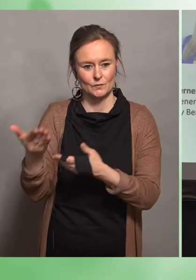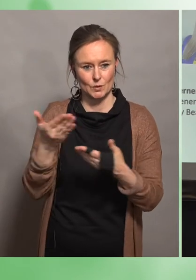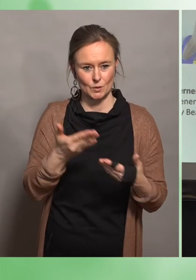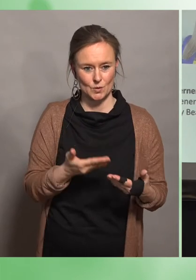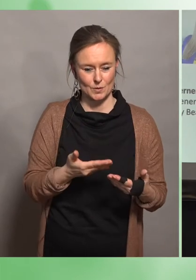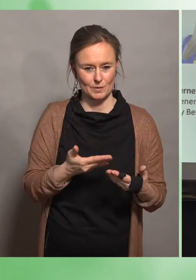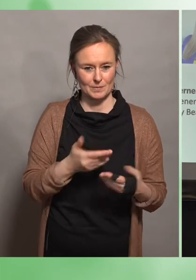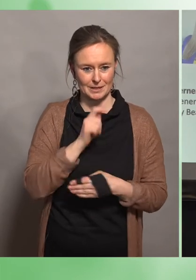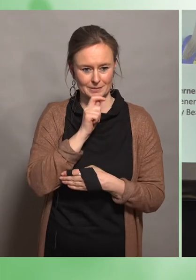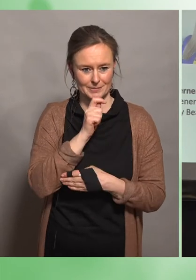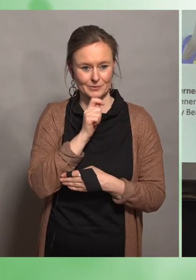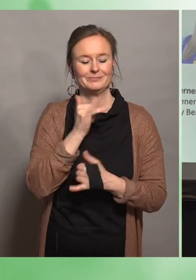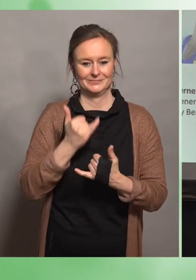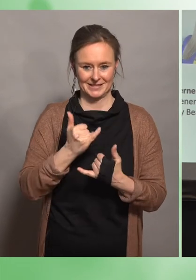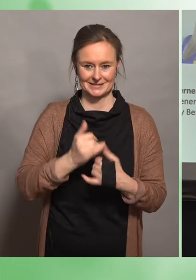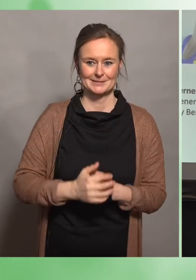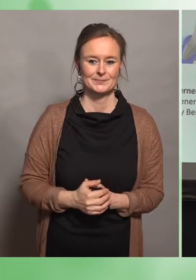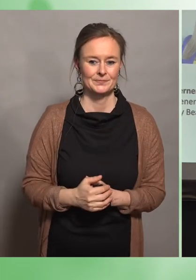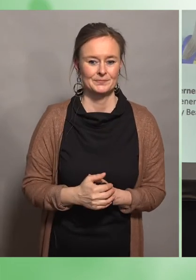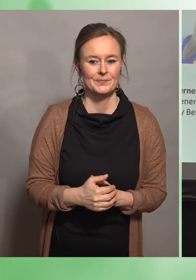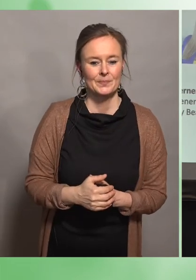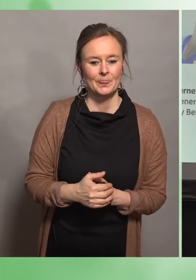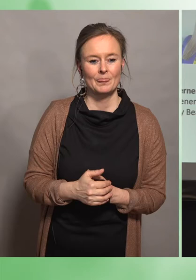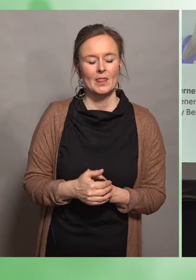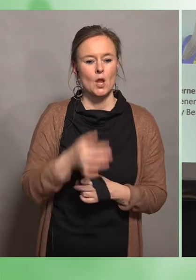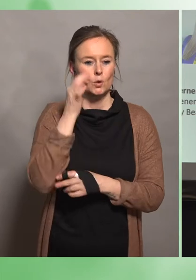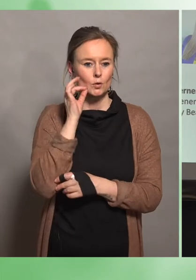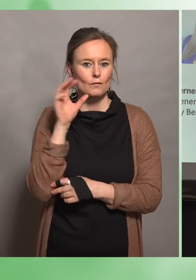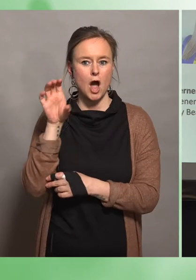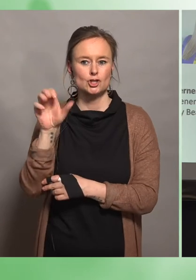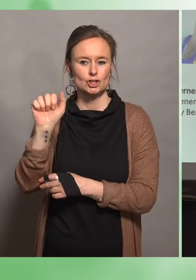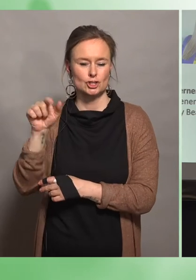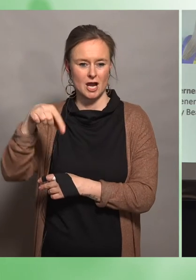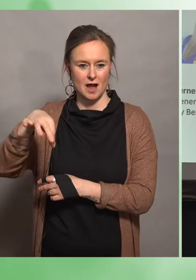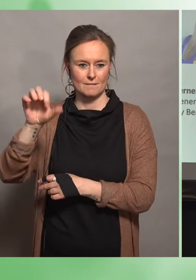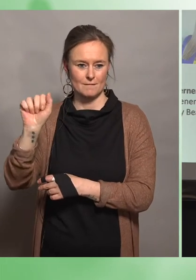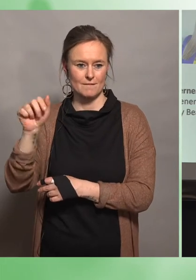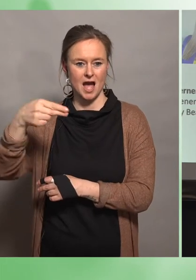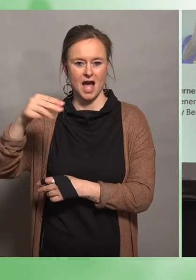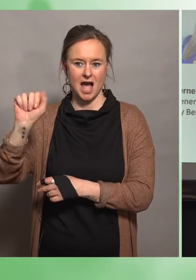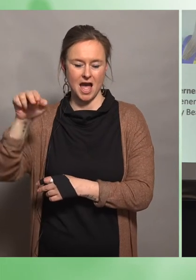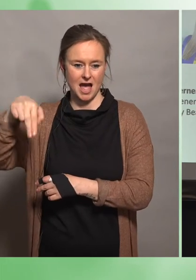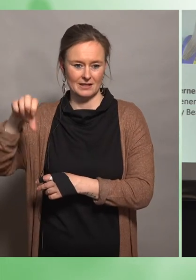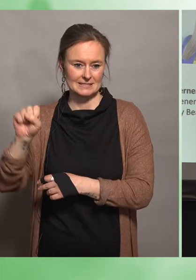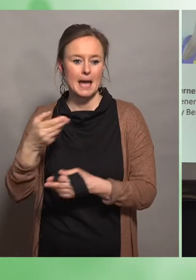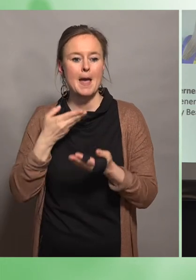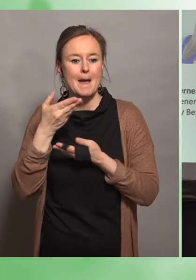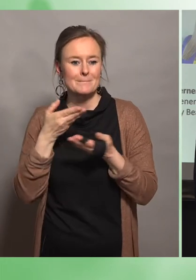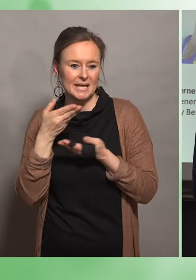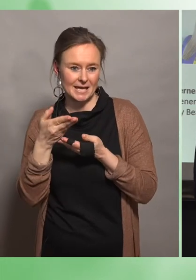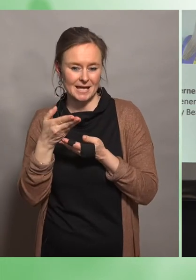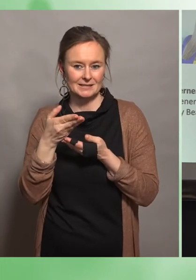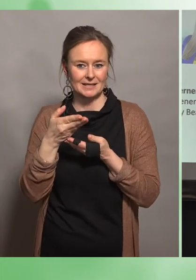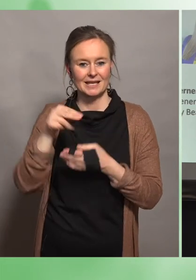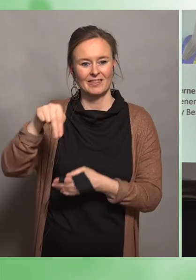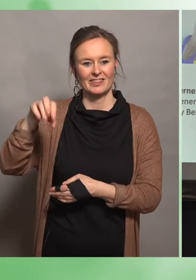Dankeschön. Die Mikros laufen Dankeschön. Noch nicht. Ja, jetzt geht's wunderbar. Und Michaela Schafferhans, Sie sind Beraterin für das Neba-Betriebsservice in Niederösterreich. Danke, dass Sie